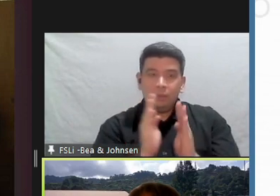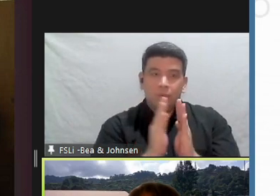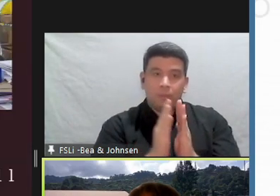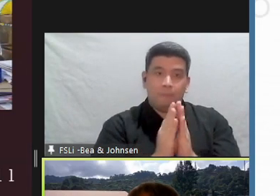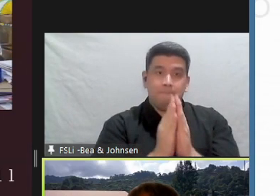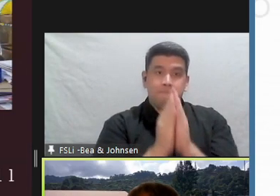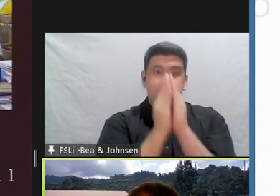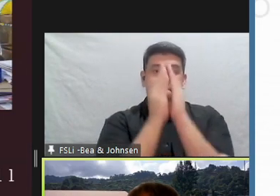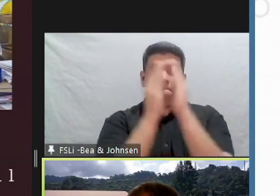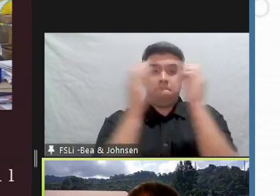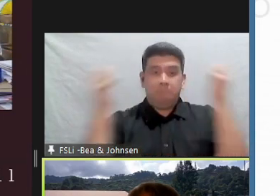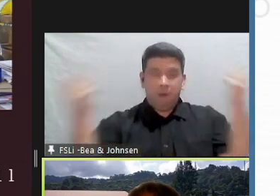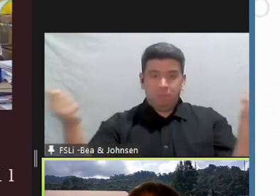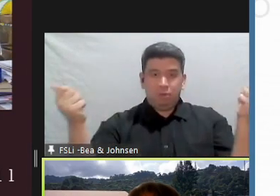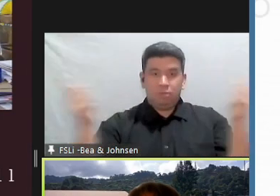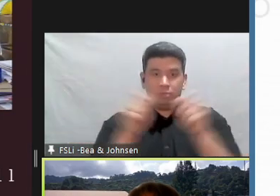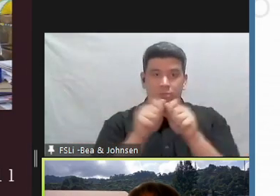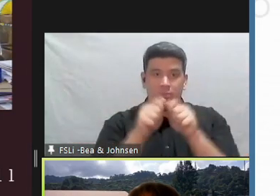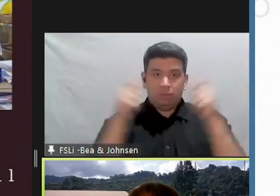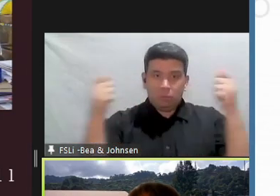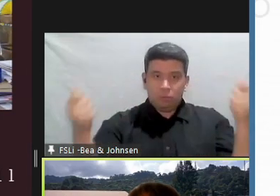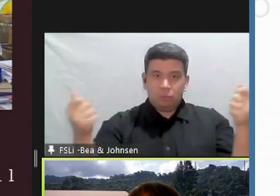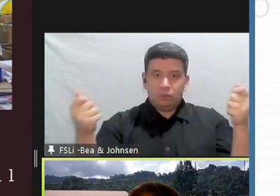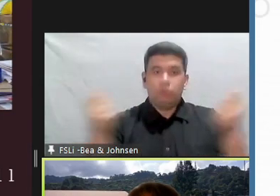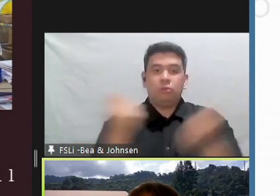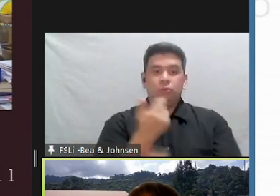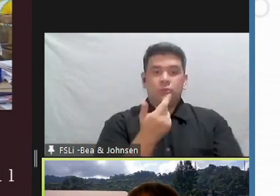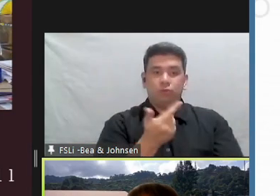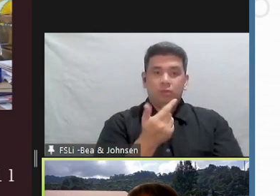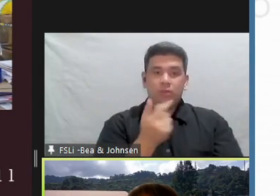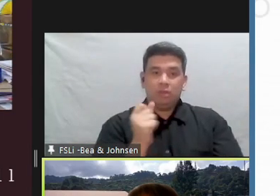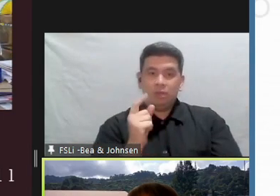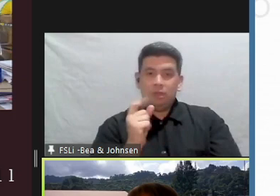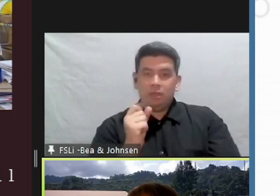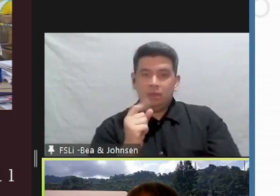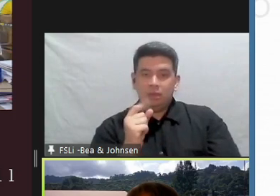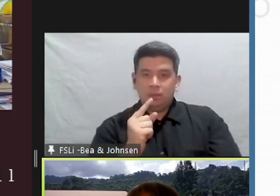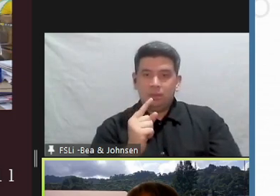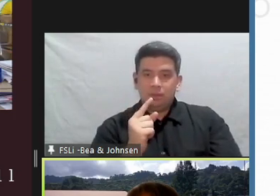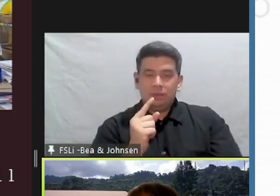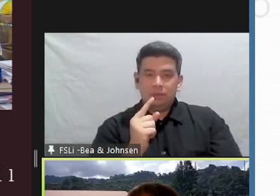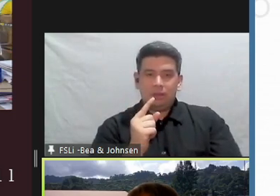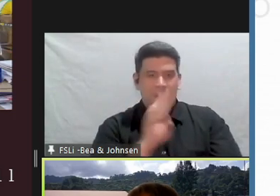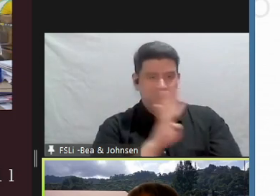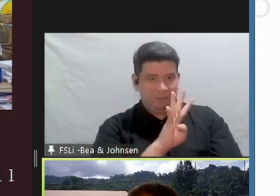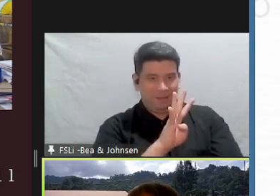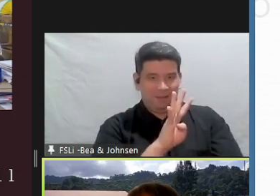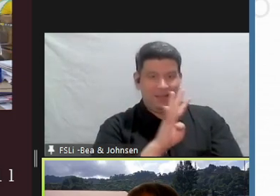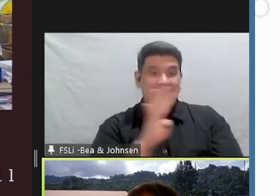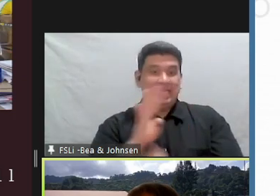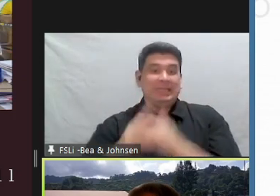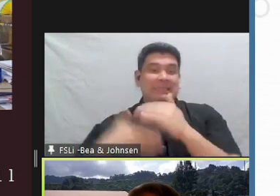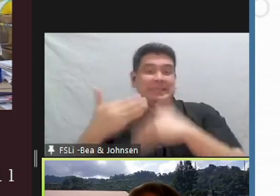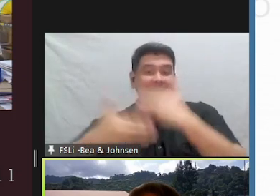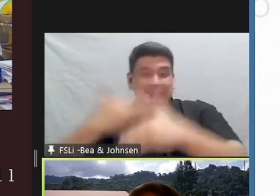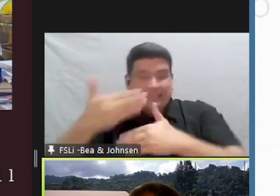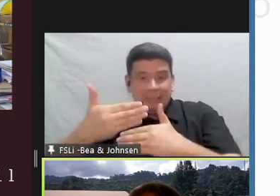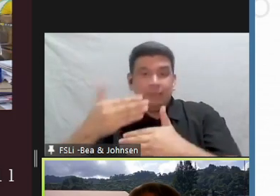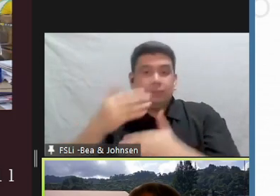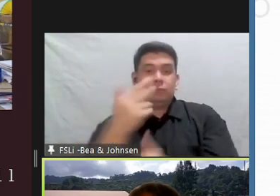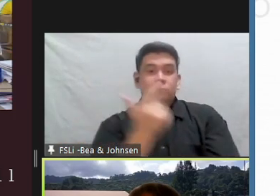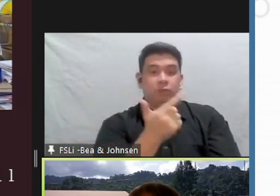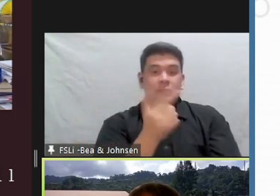na ako doon ng 2018, ang dami-dami na, ano? Mayroong 20 na teachers ang gumawa ng big